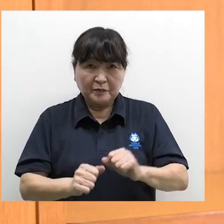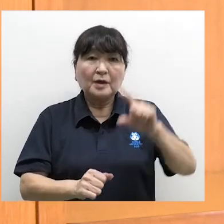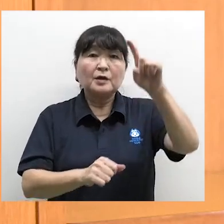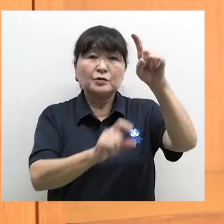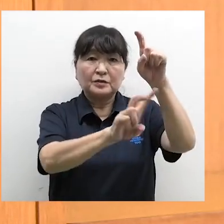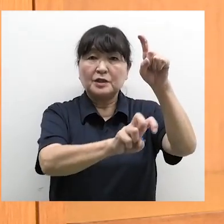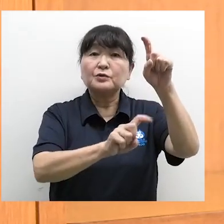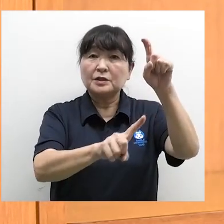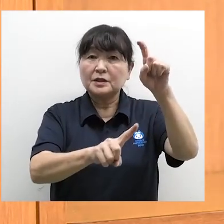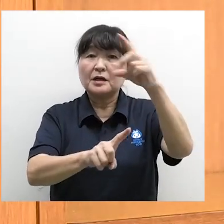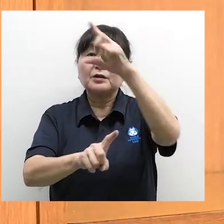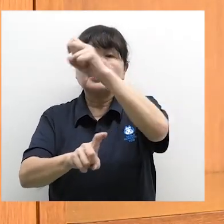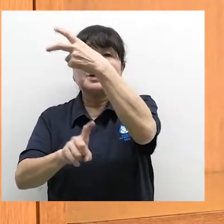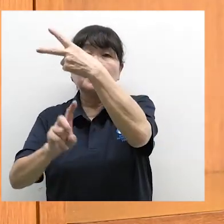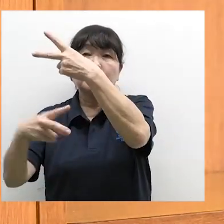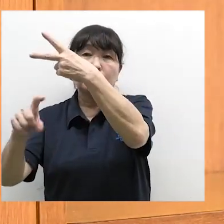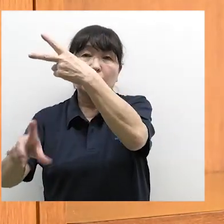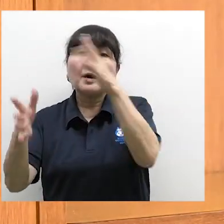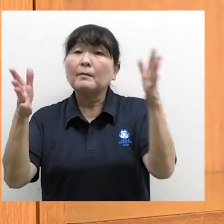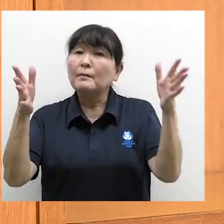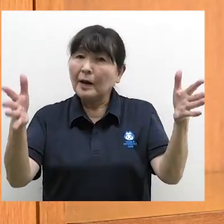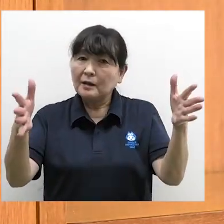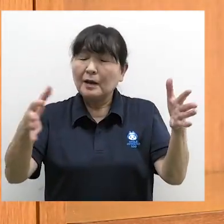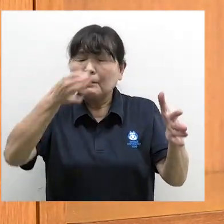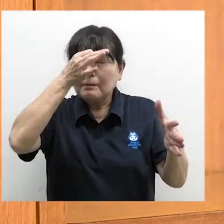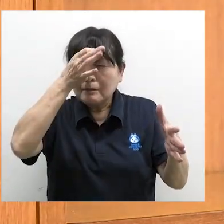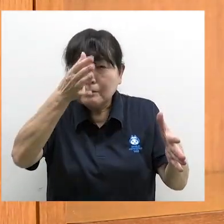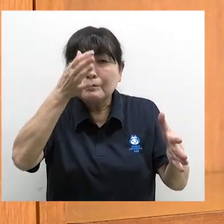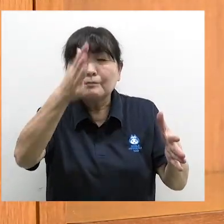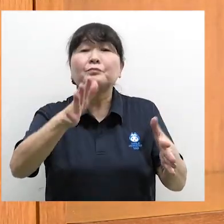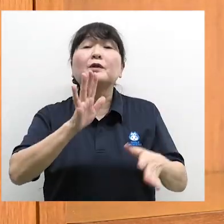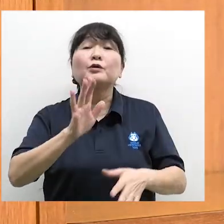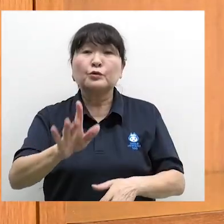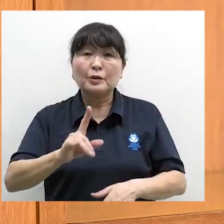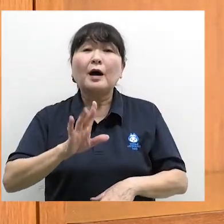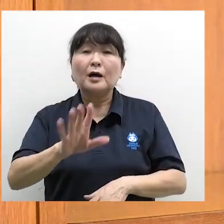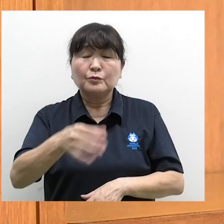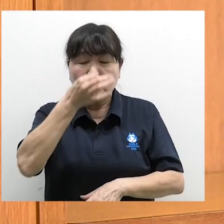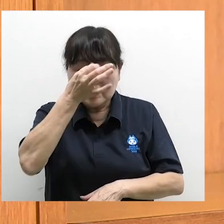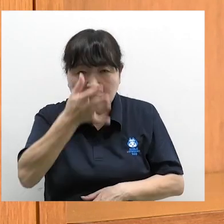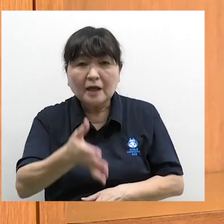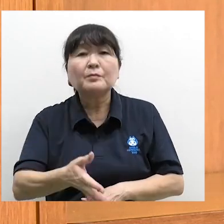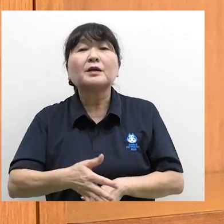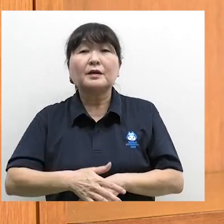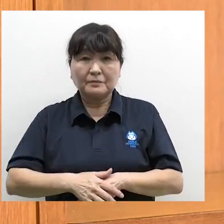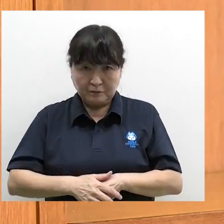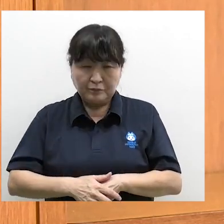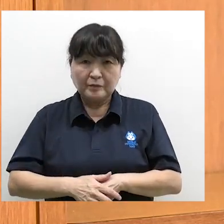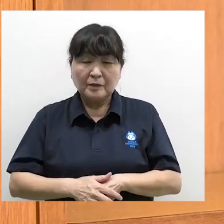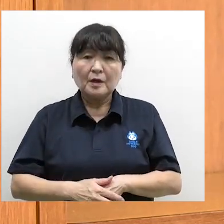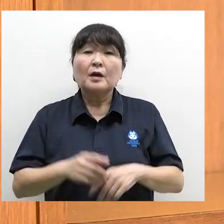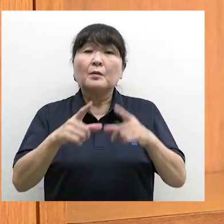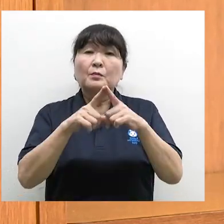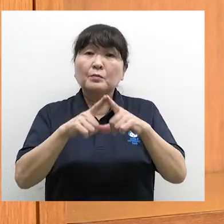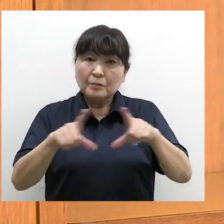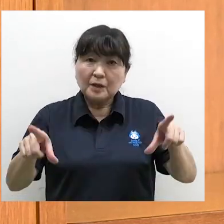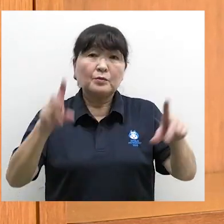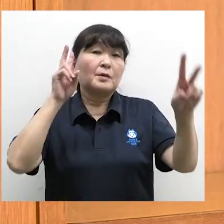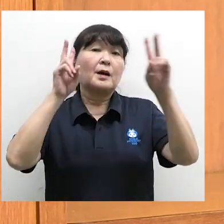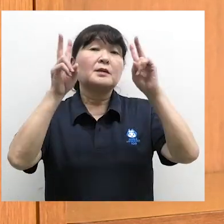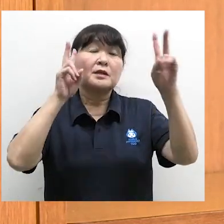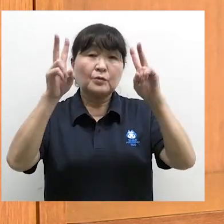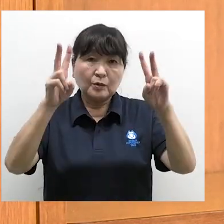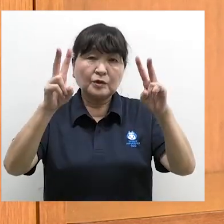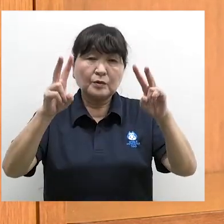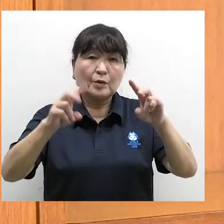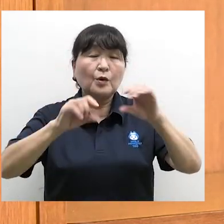します。我々、企業の皆さんにもチラシを作成して協力を呼びかけているところですが、この8